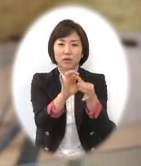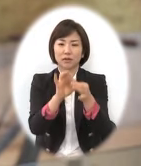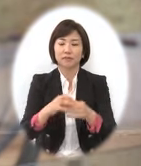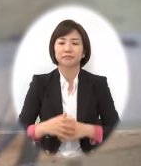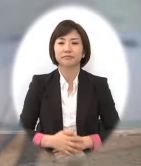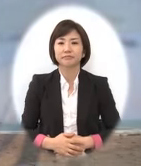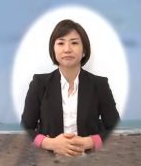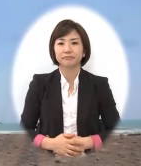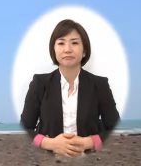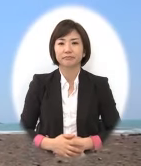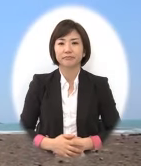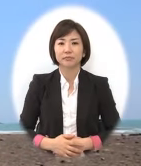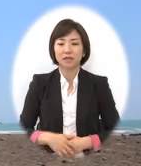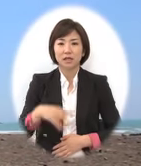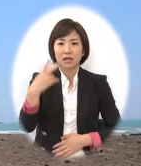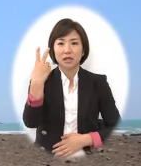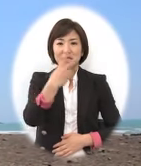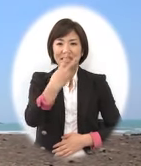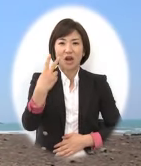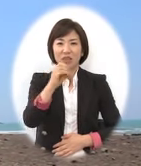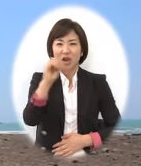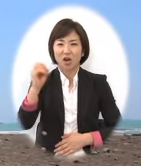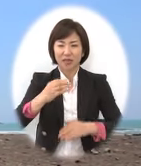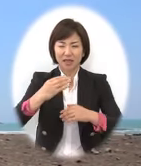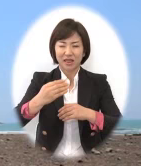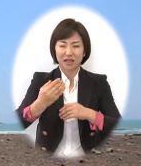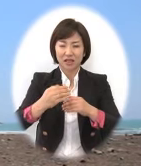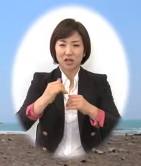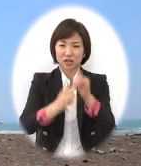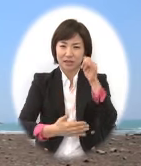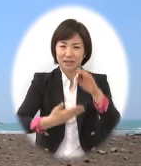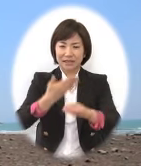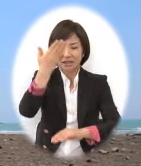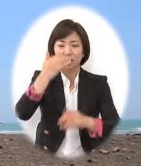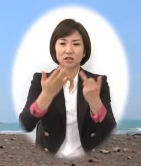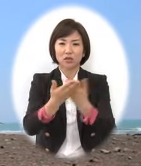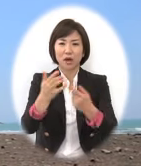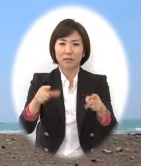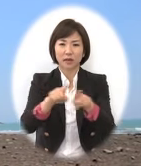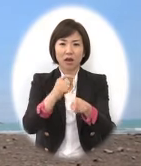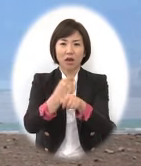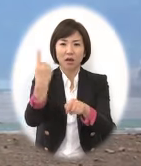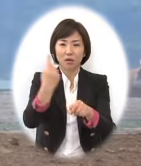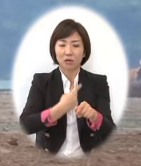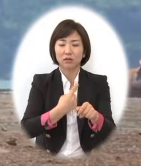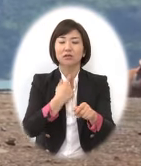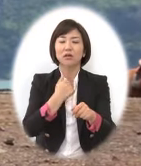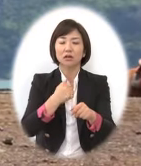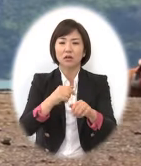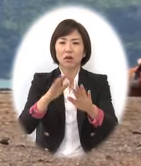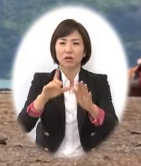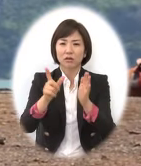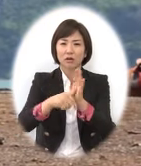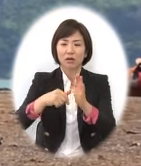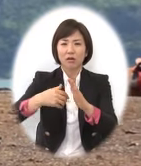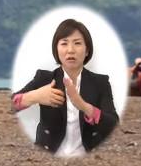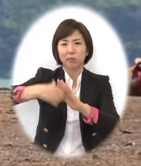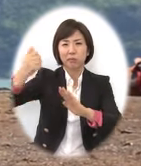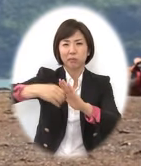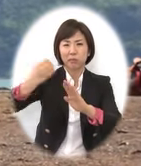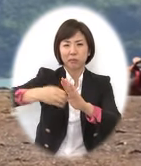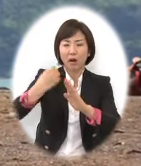있었죠. 2000년 넘게 제주도와 함께해온 말. 한때는 수탈이 대상이 될 만큼 힘든